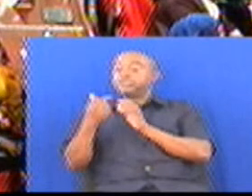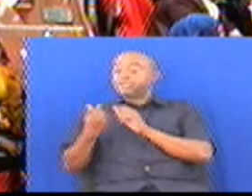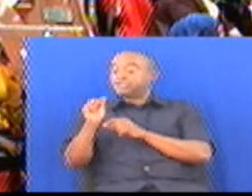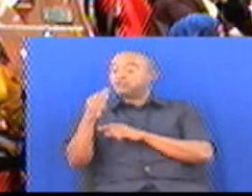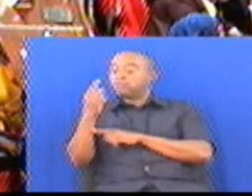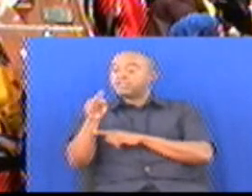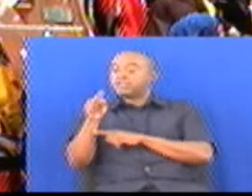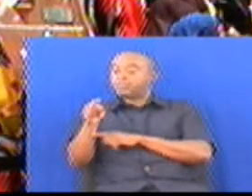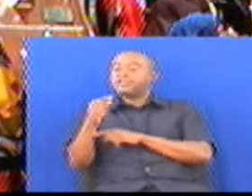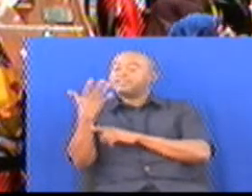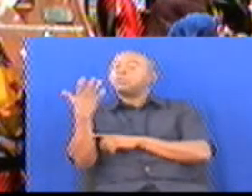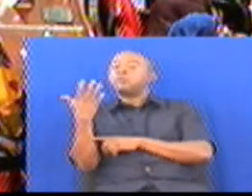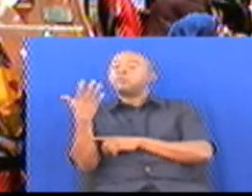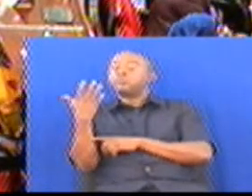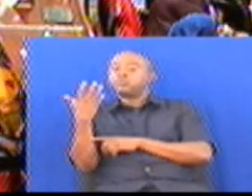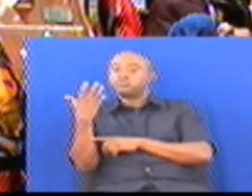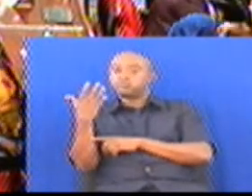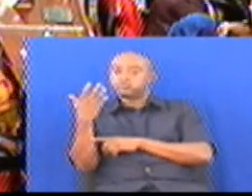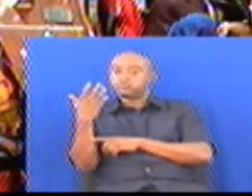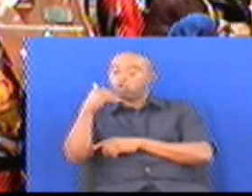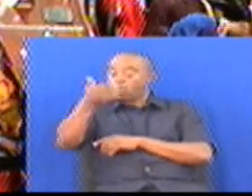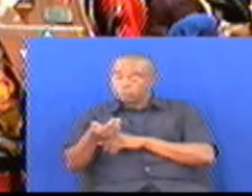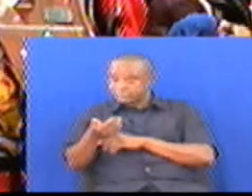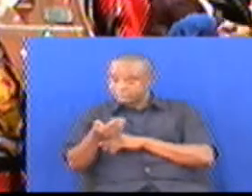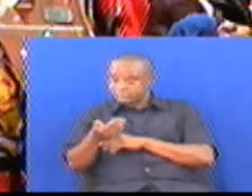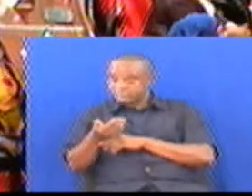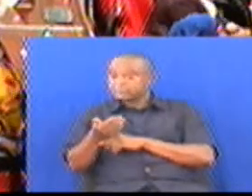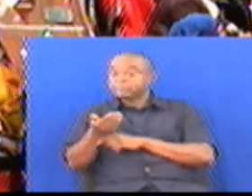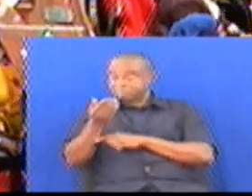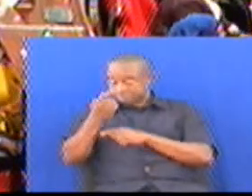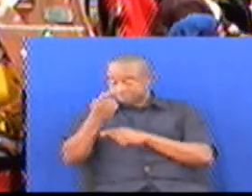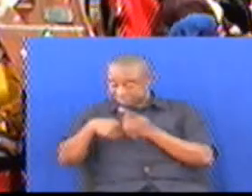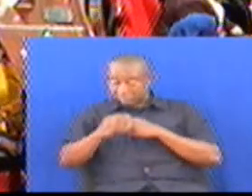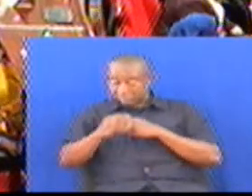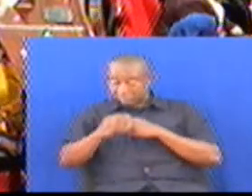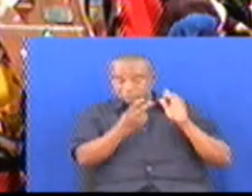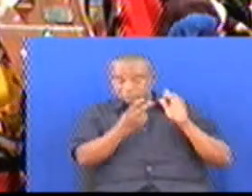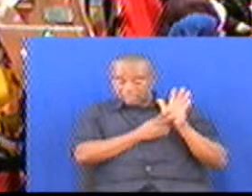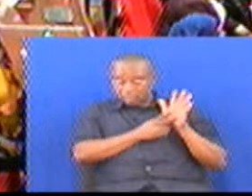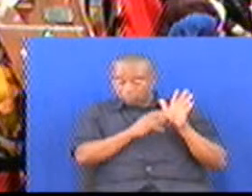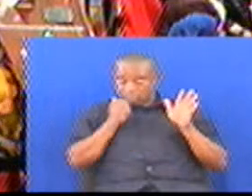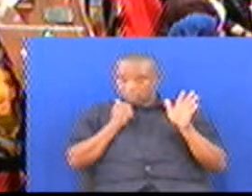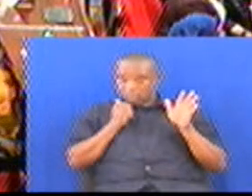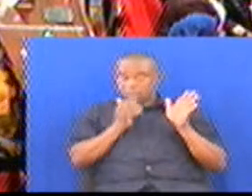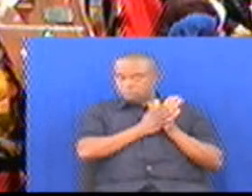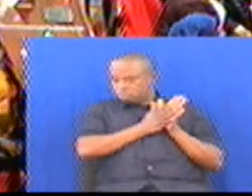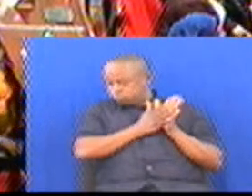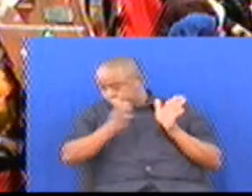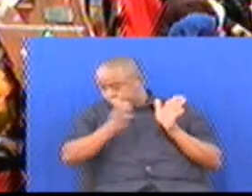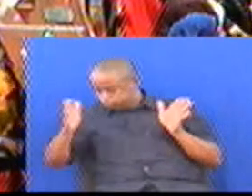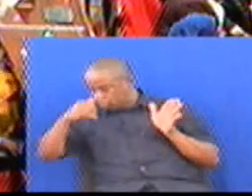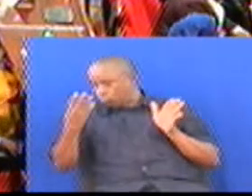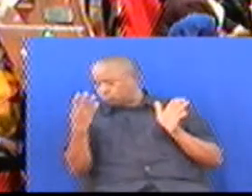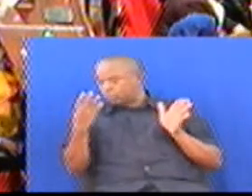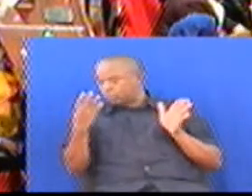trilioni 1.5 kwa mwezi katika kipindi cha Julai 2019 hadi